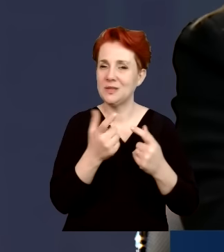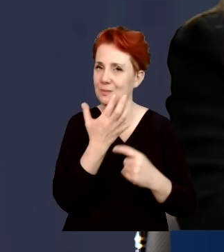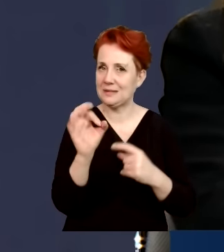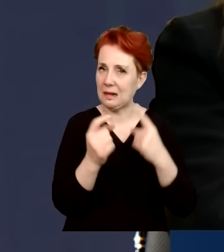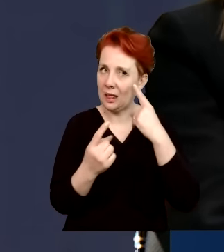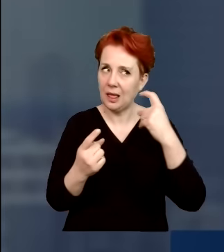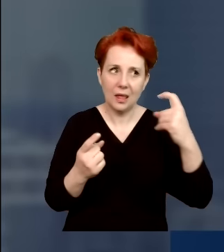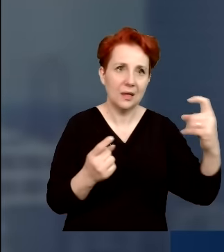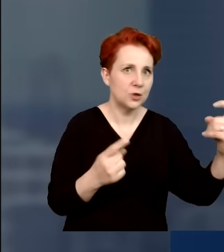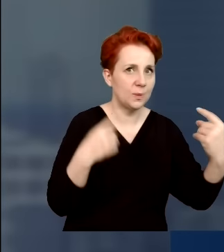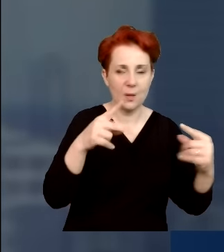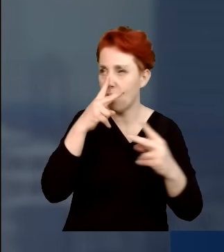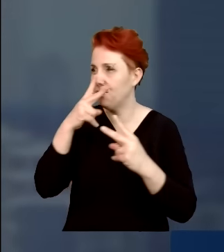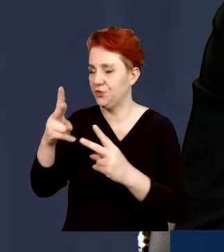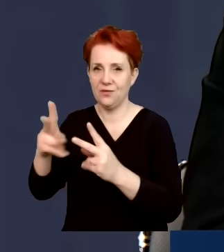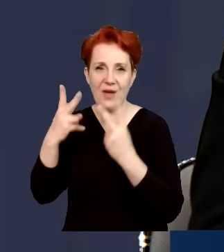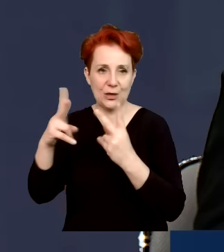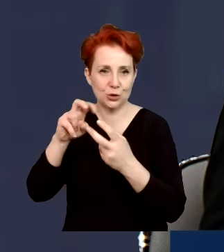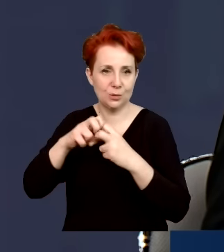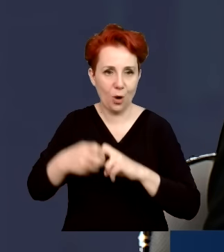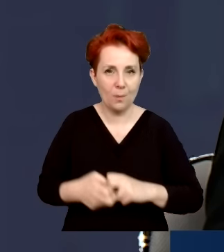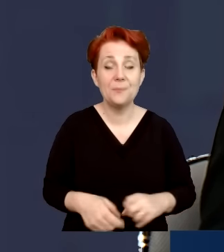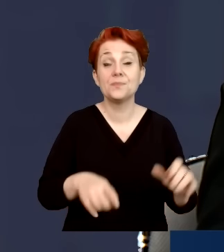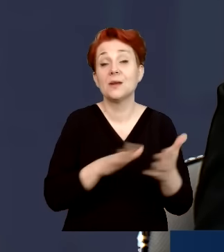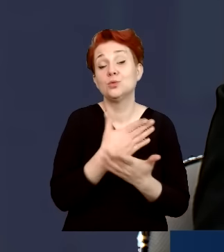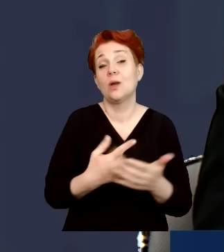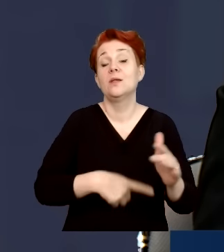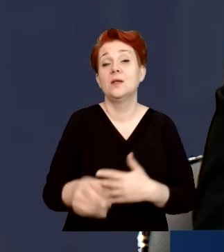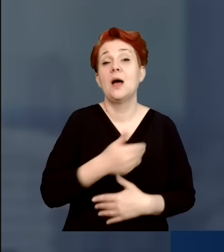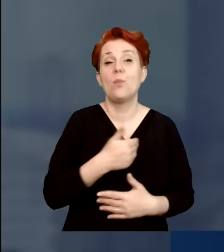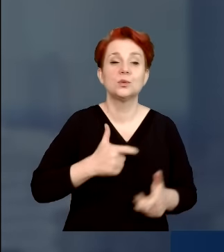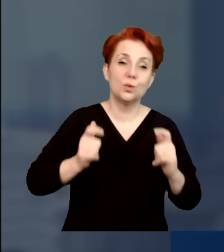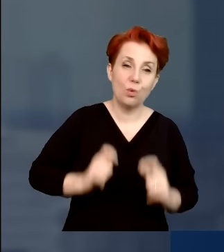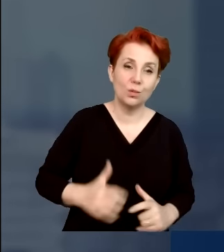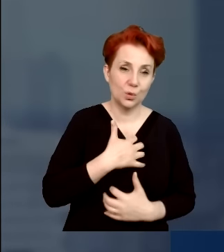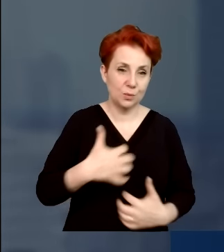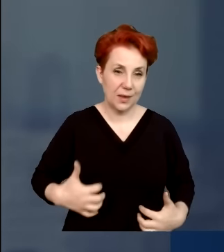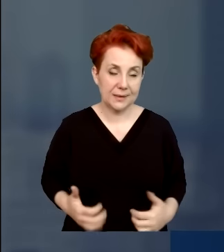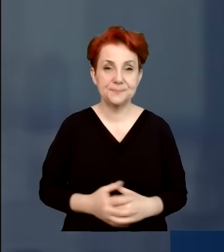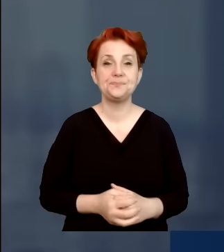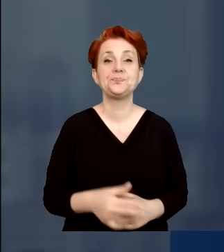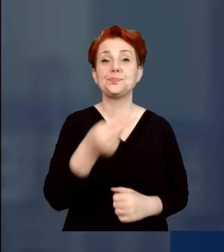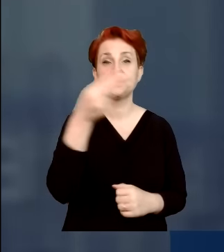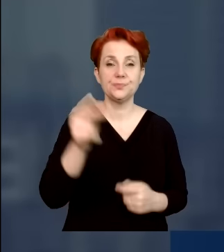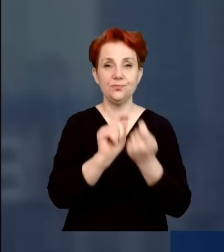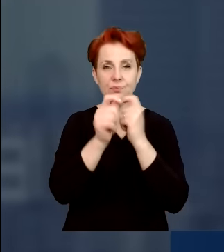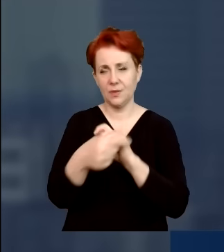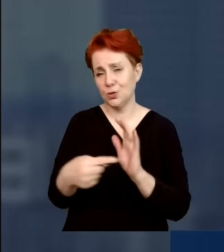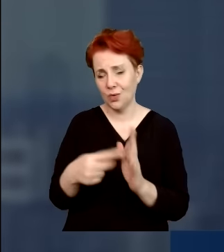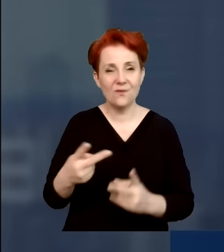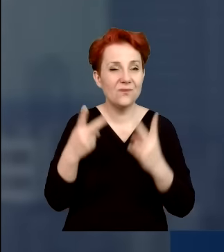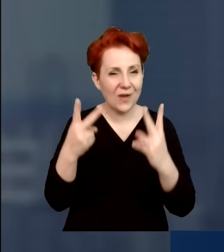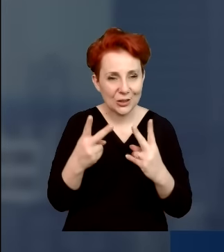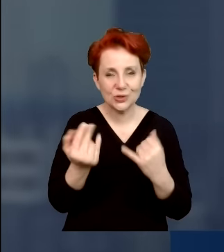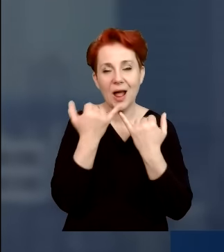biznes. dla polskich rolników, dla polskiej gospodarki. Zmieńmy temat, choć ten jest bardzo ważny, ale mam jeszcze jeden